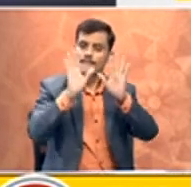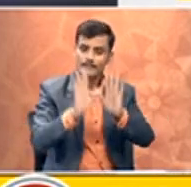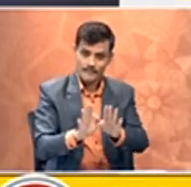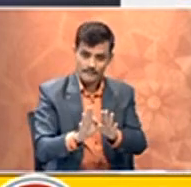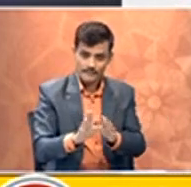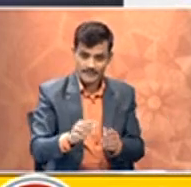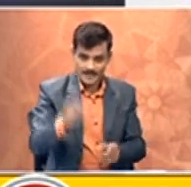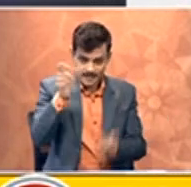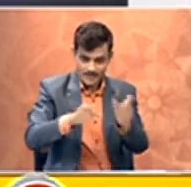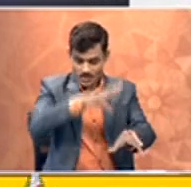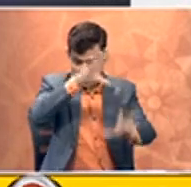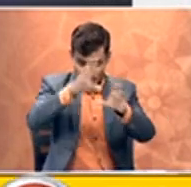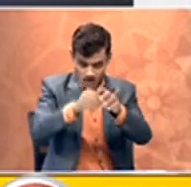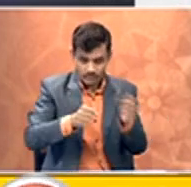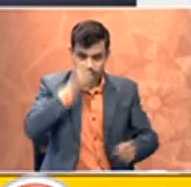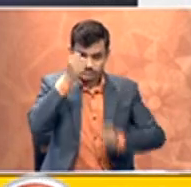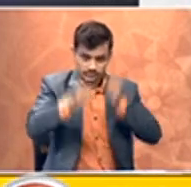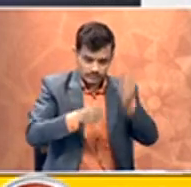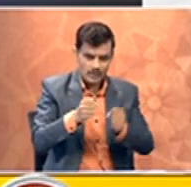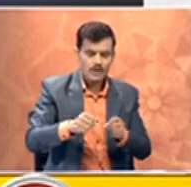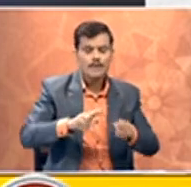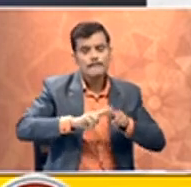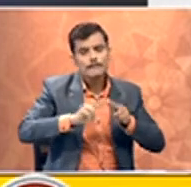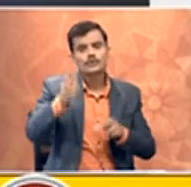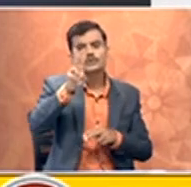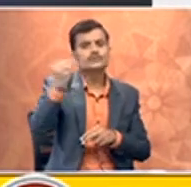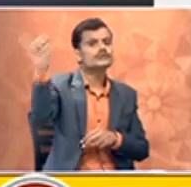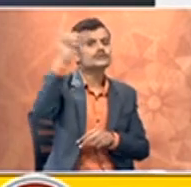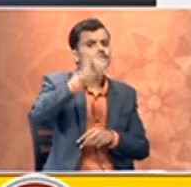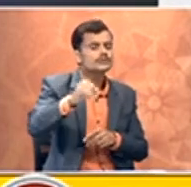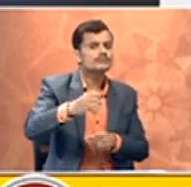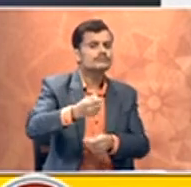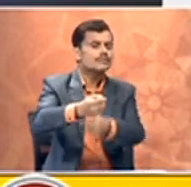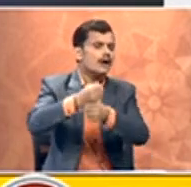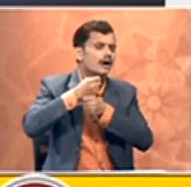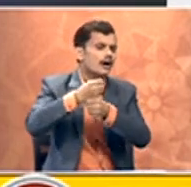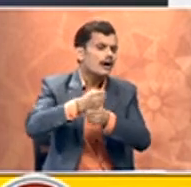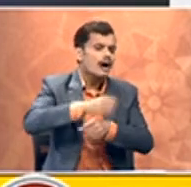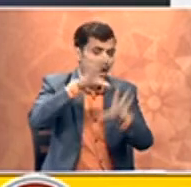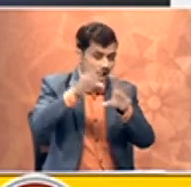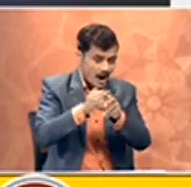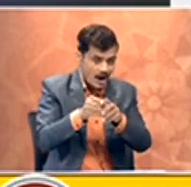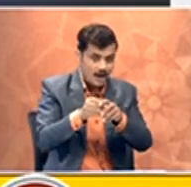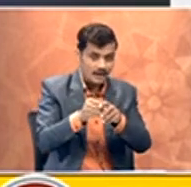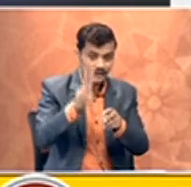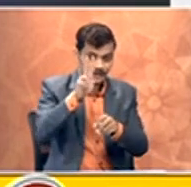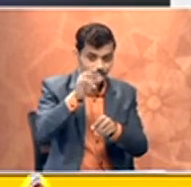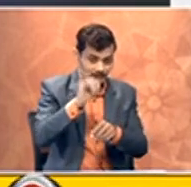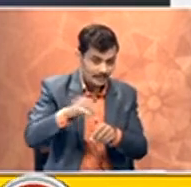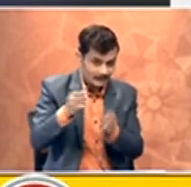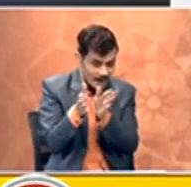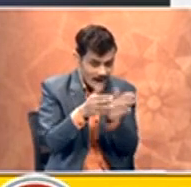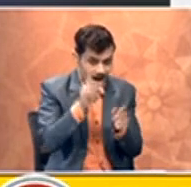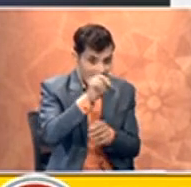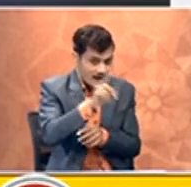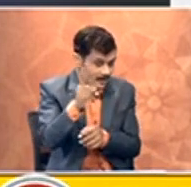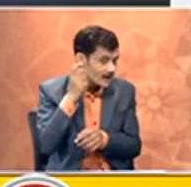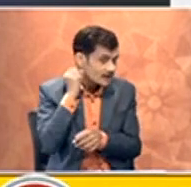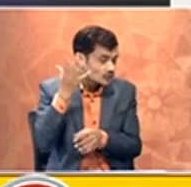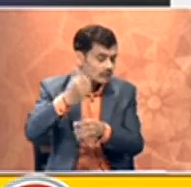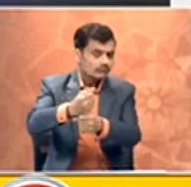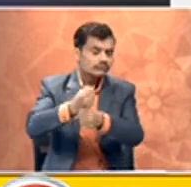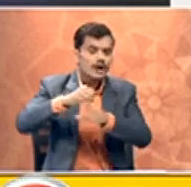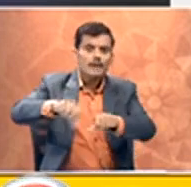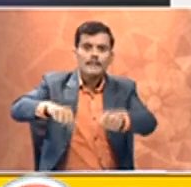हमारे खिलाड़ियों ने कुल 26 पदक जीते, जिनमें से 11 गोल्ड मेडल थे। आपको ये